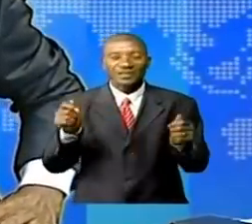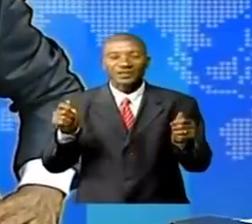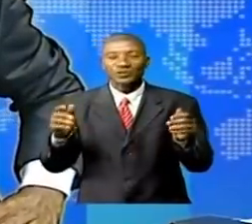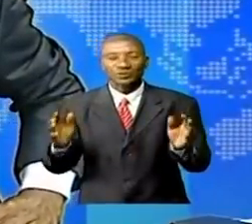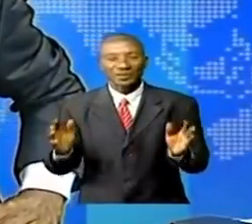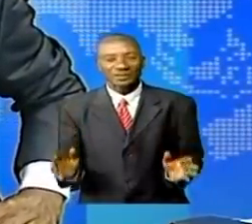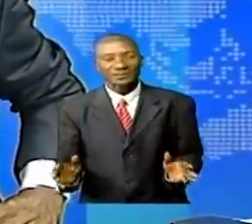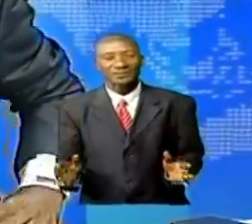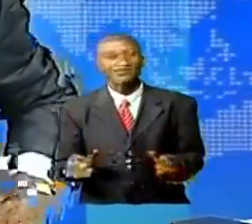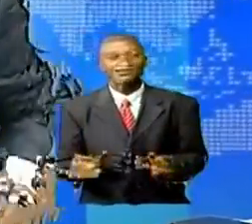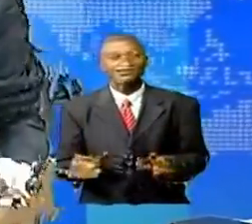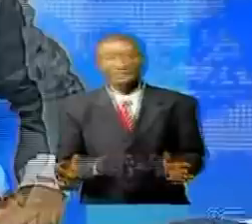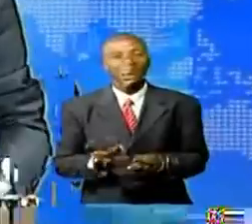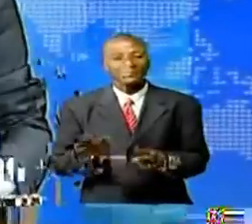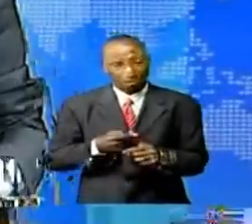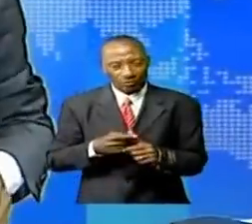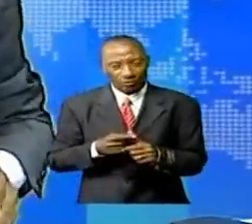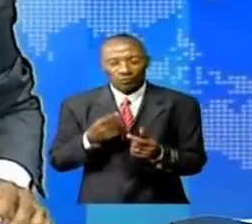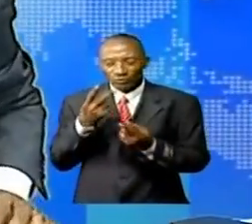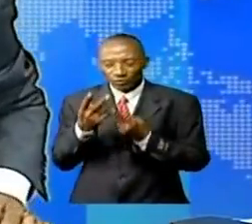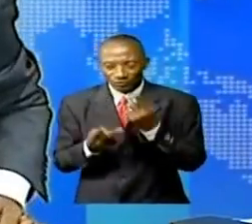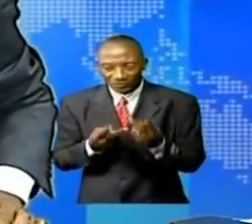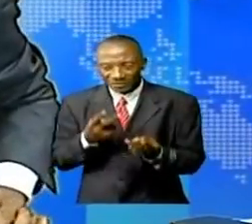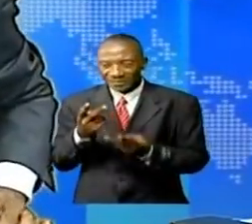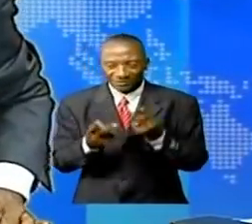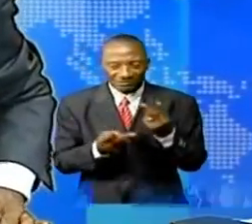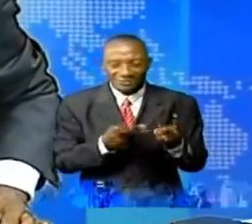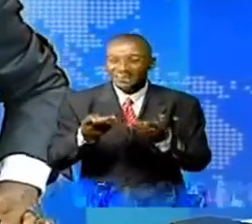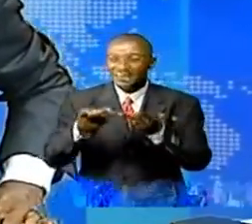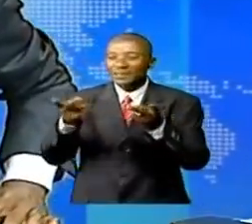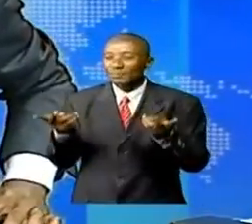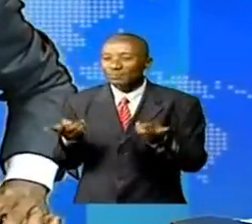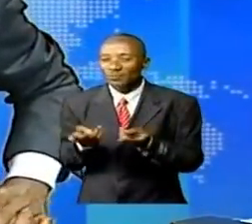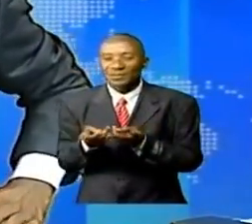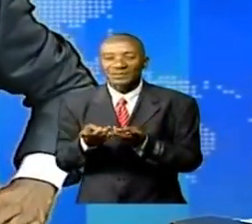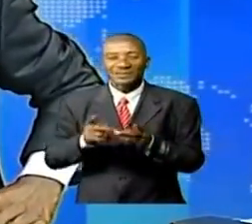la visite du stand du vaccinodrome, nous dit